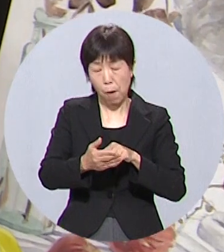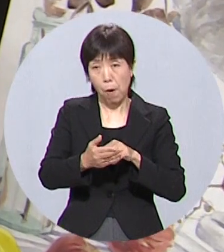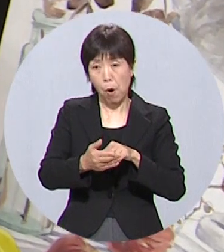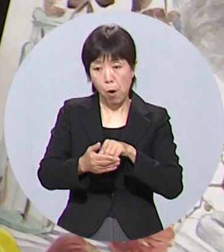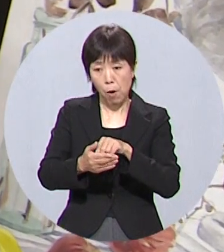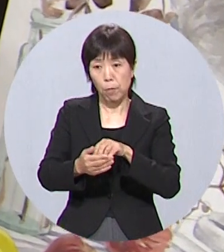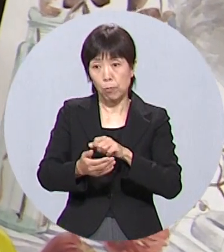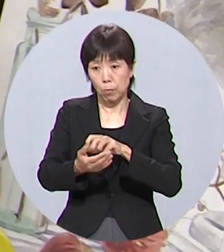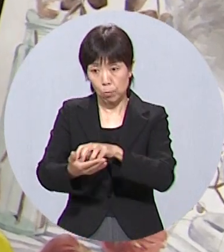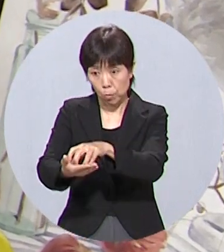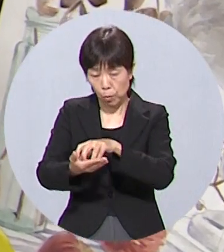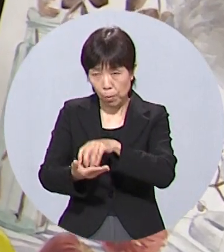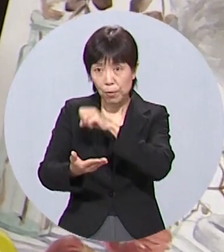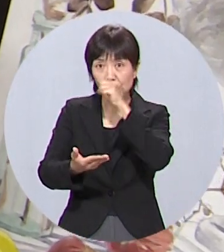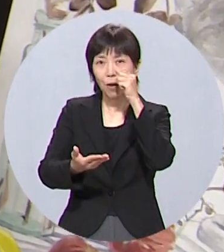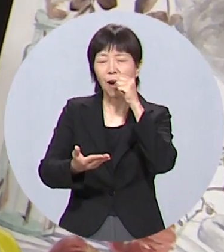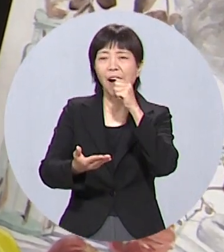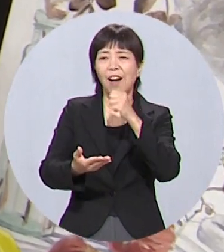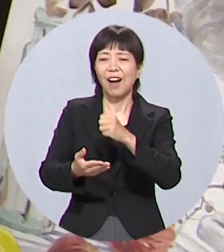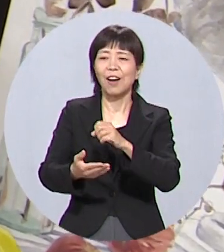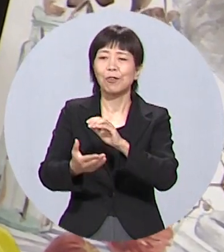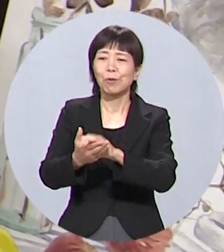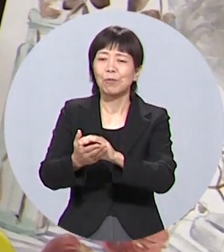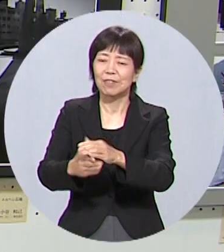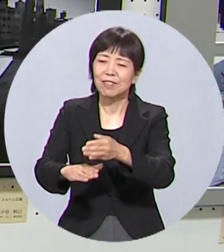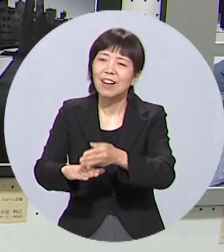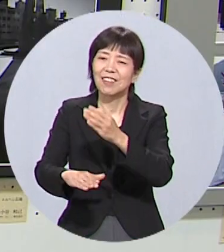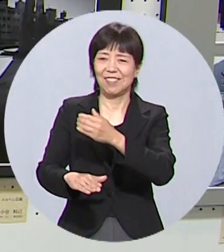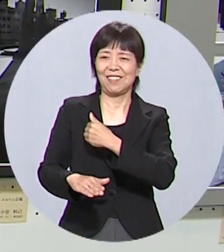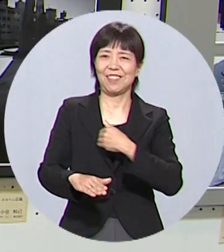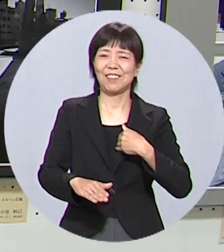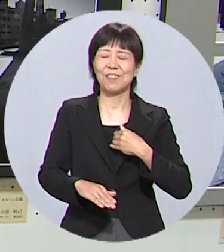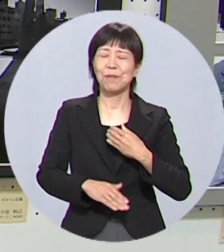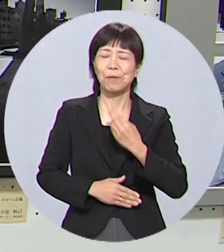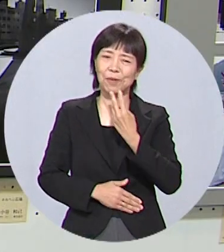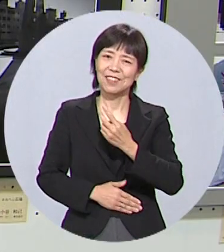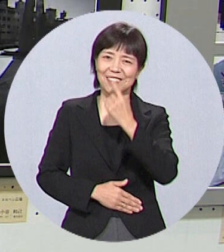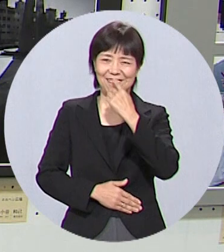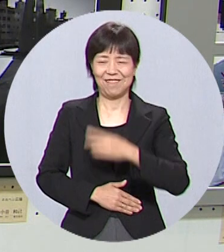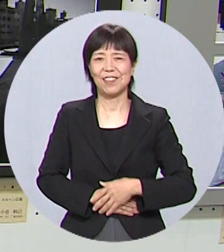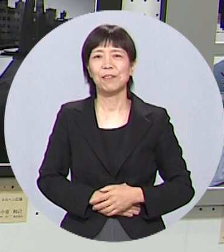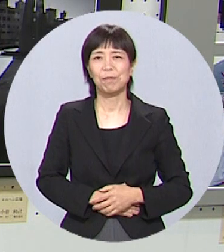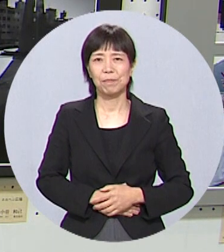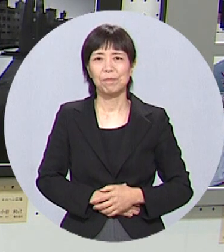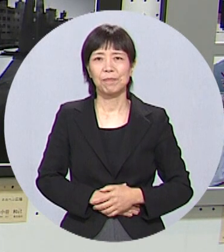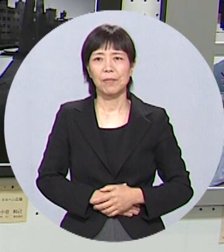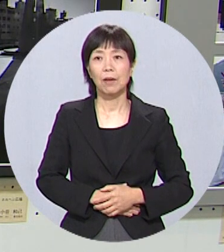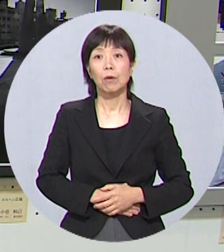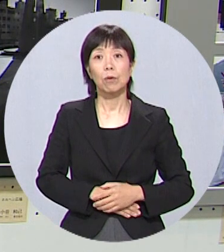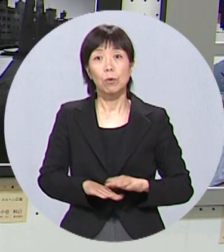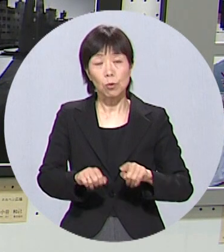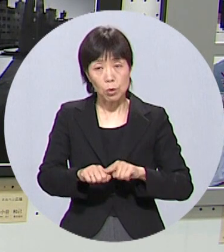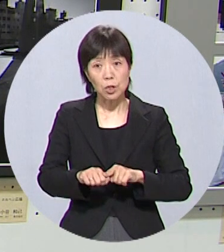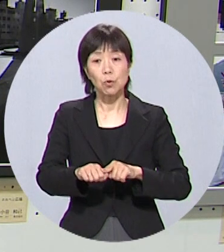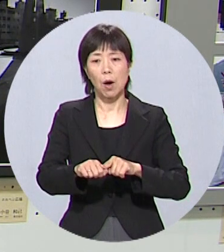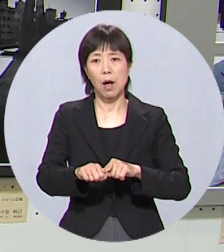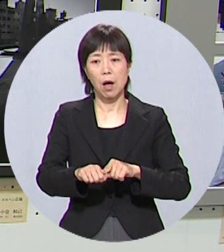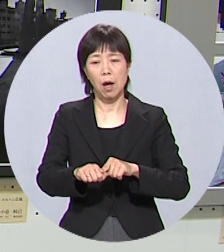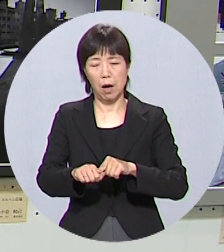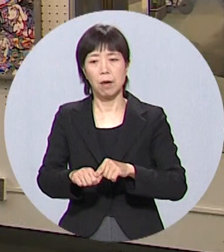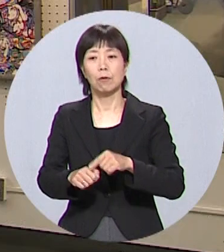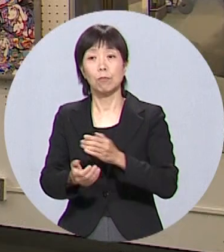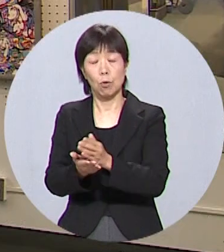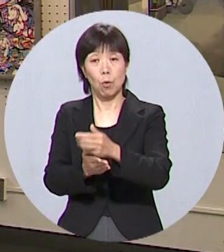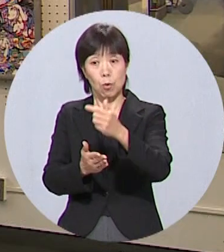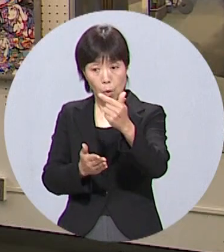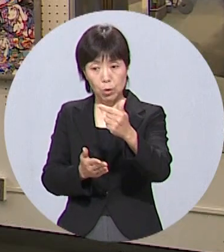て、なんか報われた感じがして嬉しかったです。 そして今年の県展では各部門で